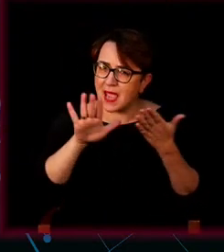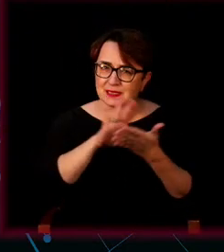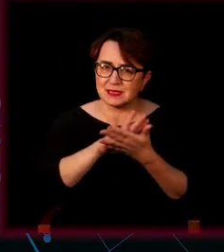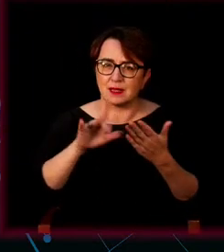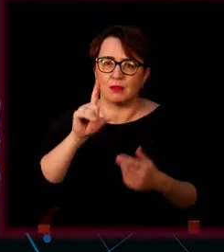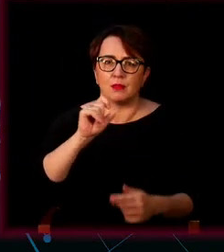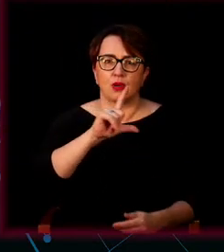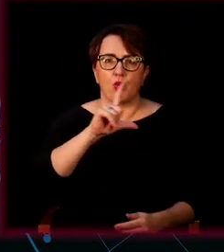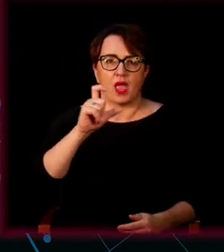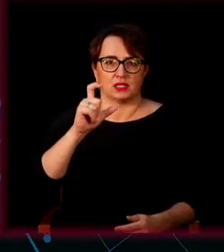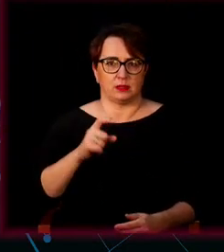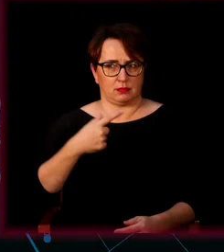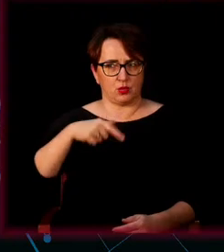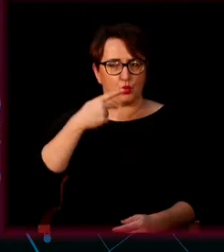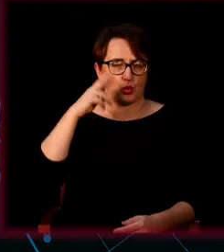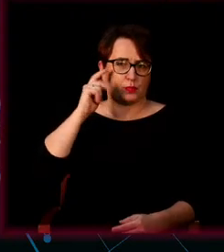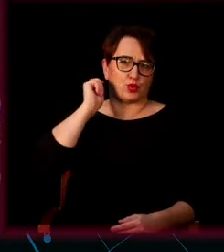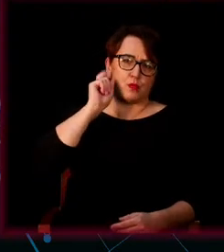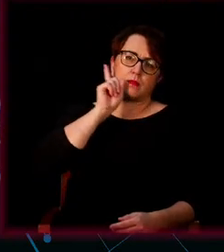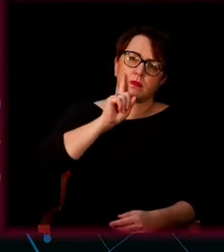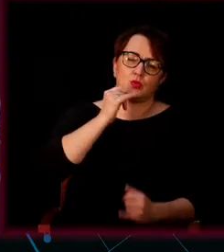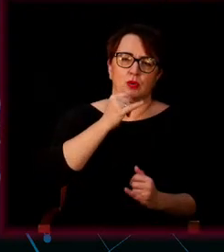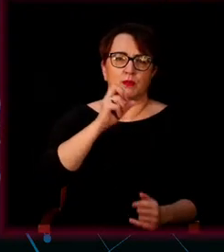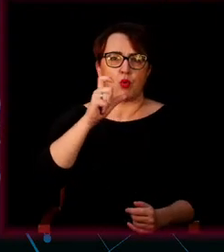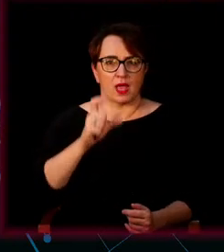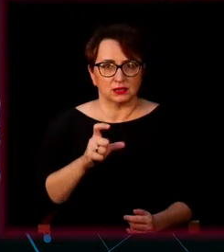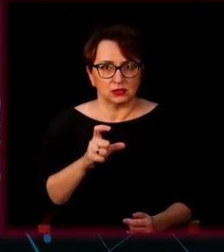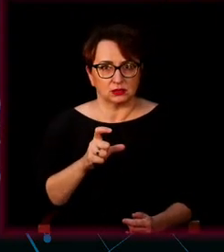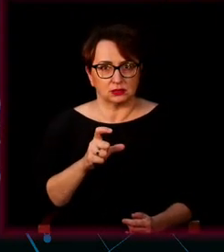tak jak my rozumiemy pojęcie płci.